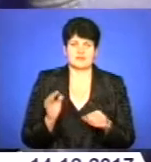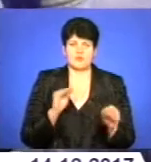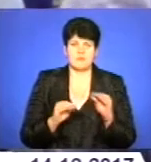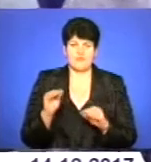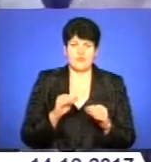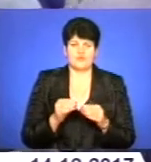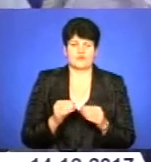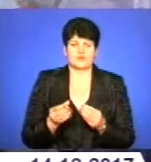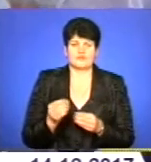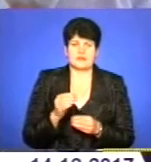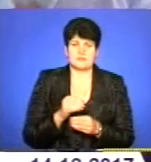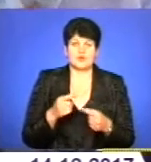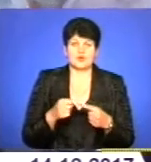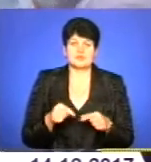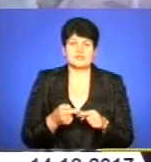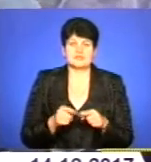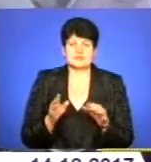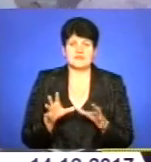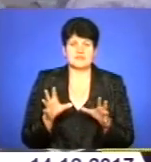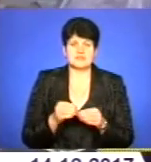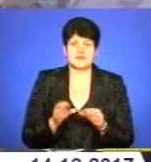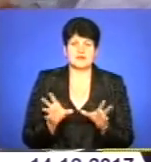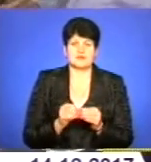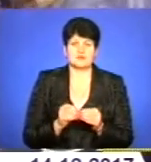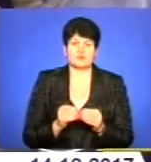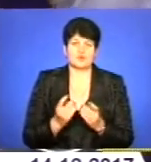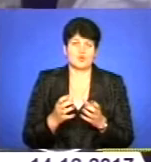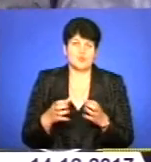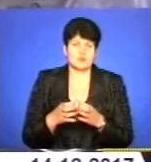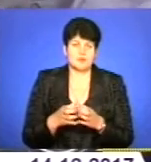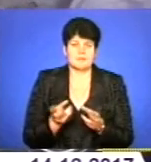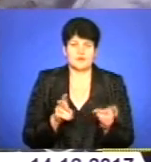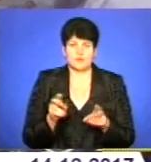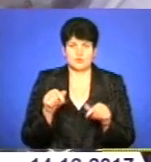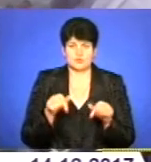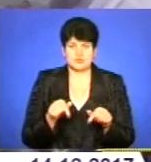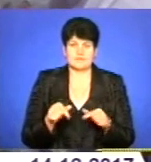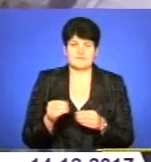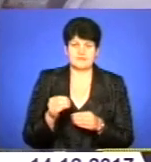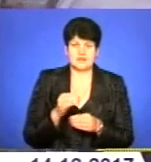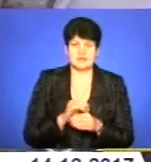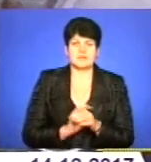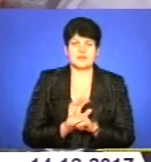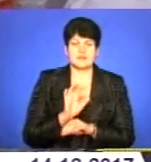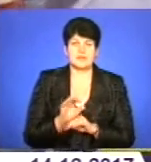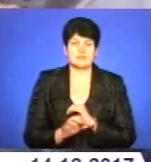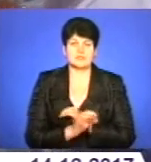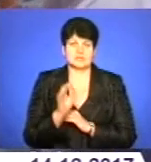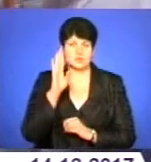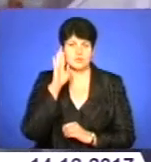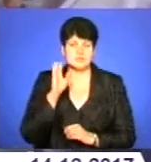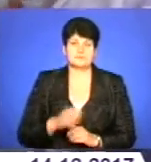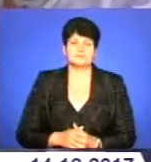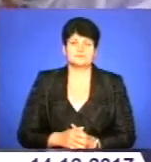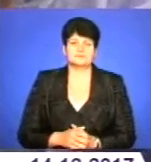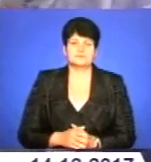збиратися, організували ми це все разом з одногрупниками, приходимо сюди, ліпимо вареники, передаємо на схід хлопцям,